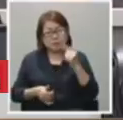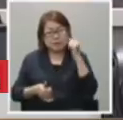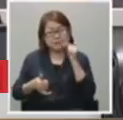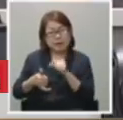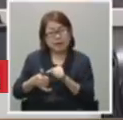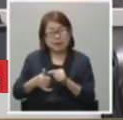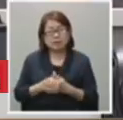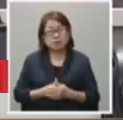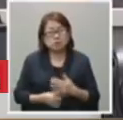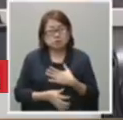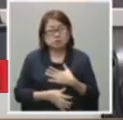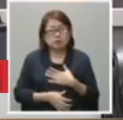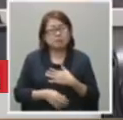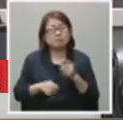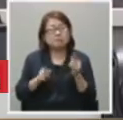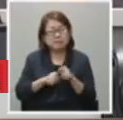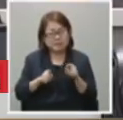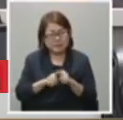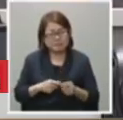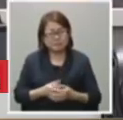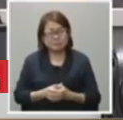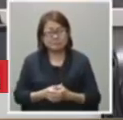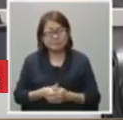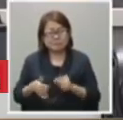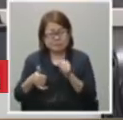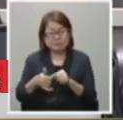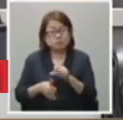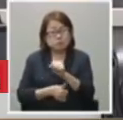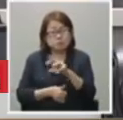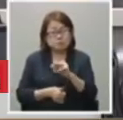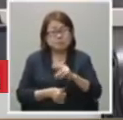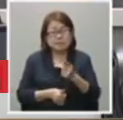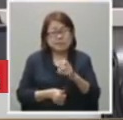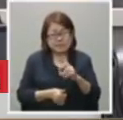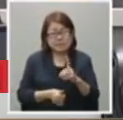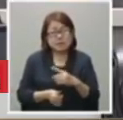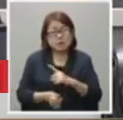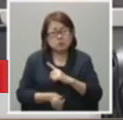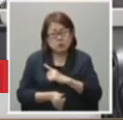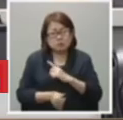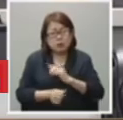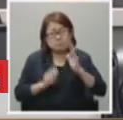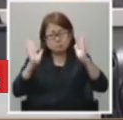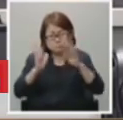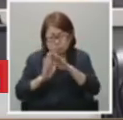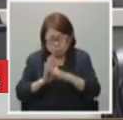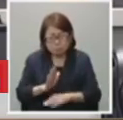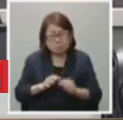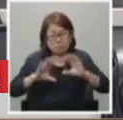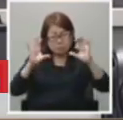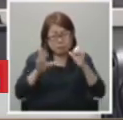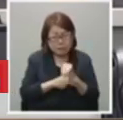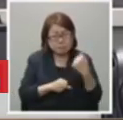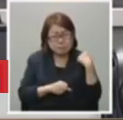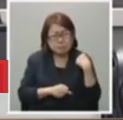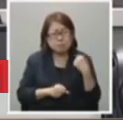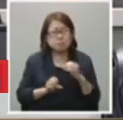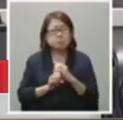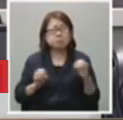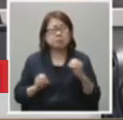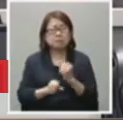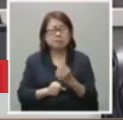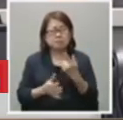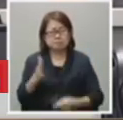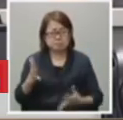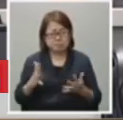นั่งอยู่ก็สะอึกอ่ะคุณสมคิดพูดหมดแล้วรัฐบาลท่านทำไหมครับไม่ได้ทำอะไรเอ้ย